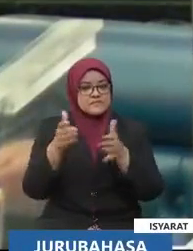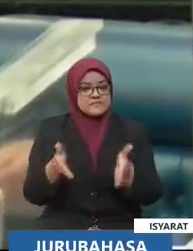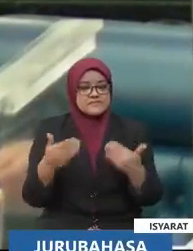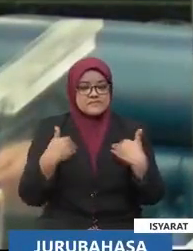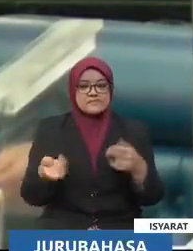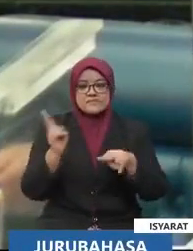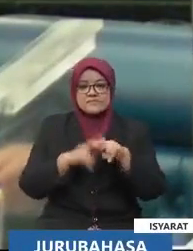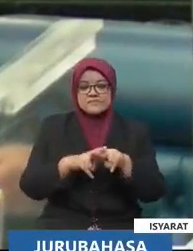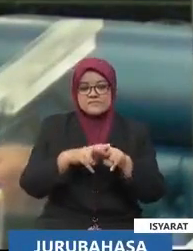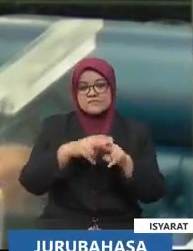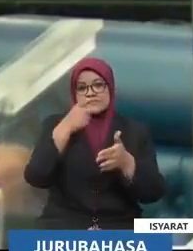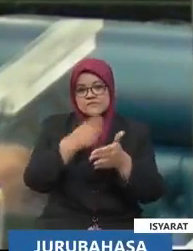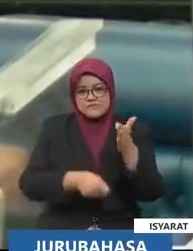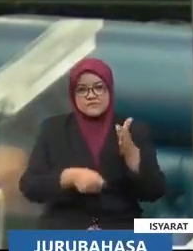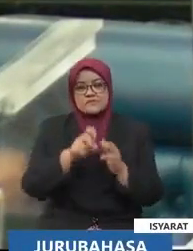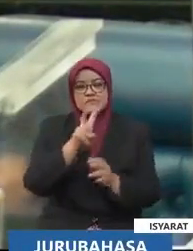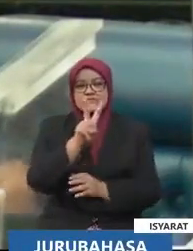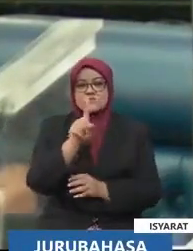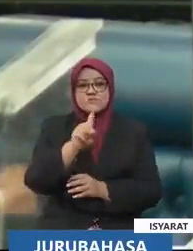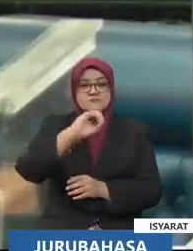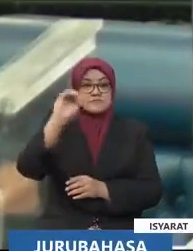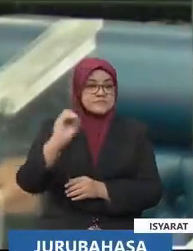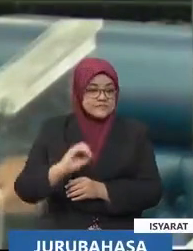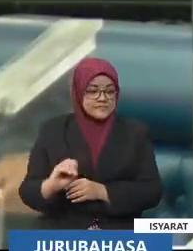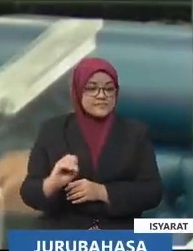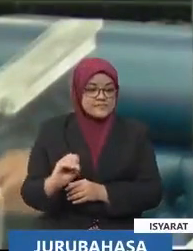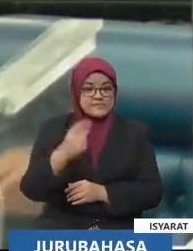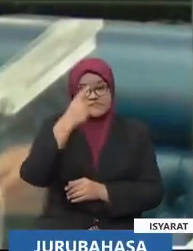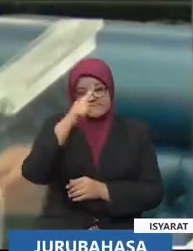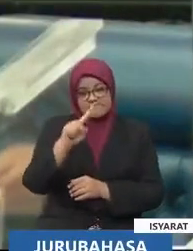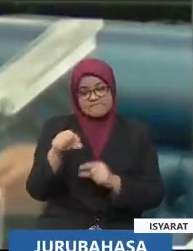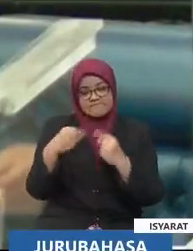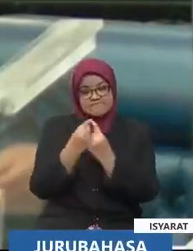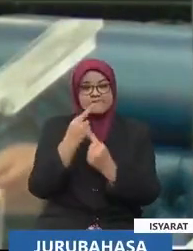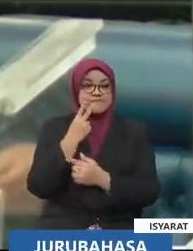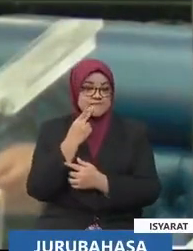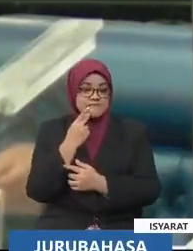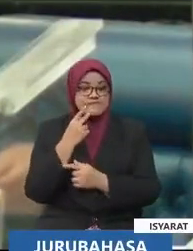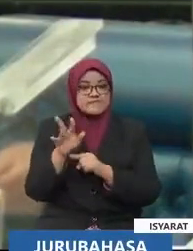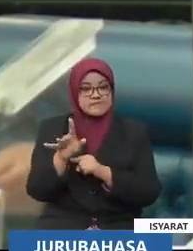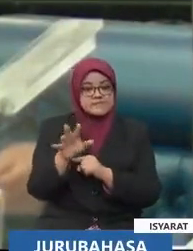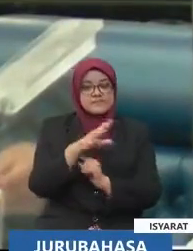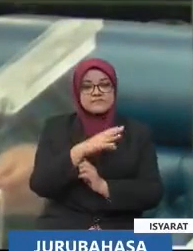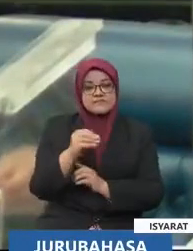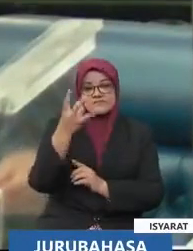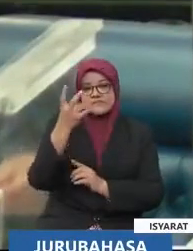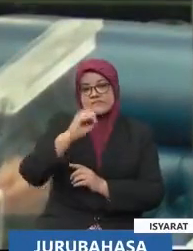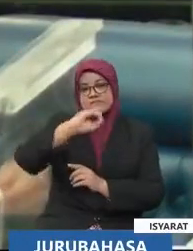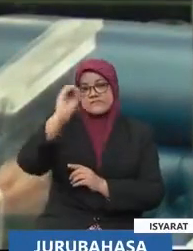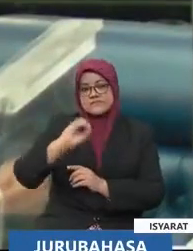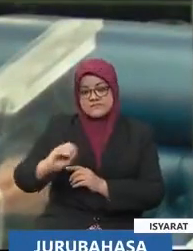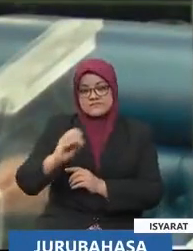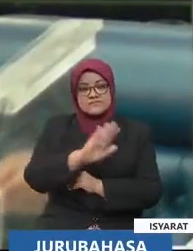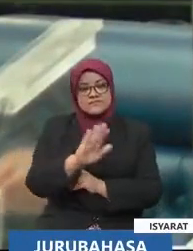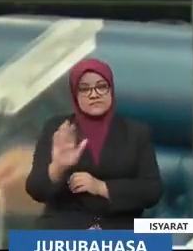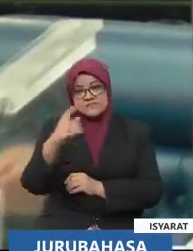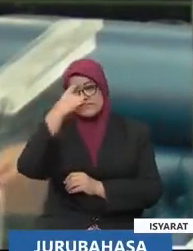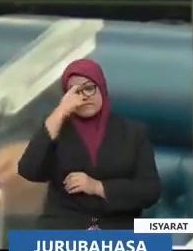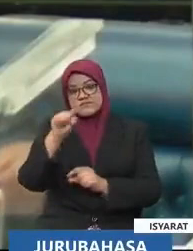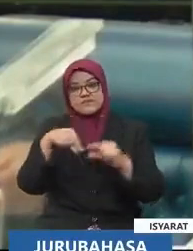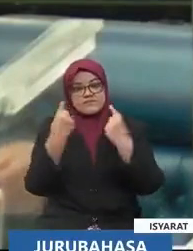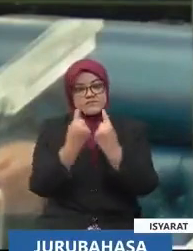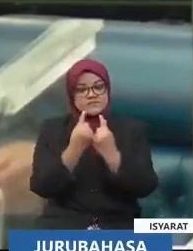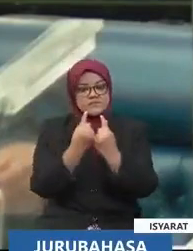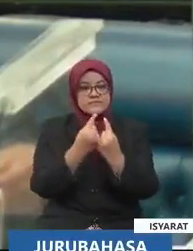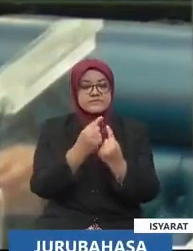mengalami peningkatan qos input pertanian sebanyak 21 peratus bagi ketegori sayur daun dan 17-100 masing-masing